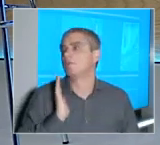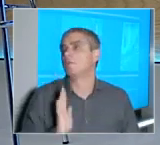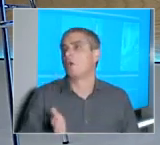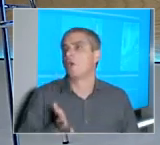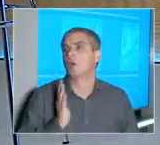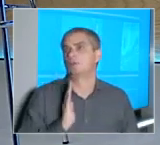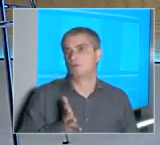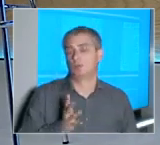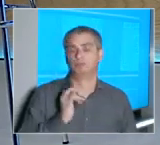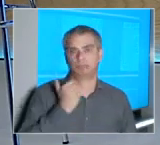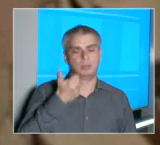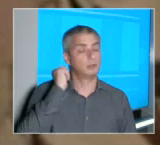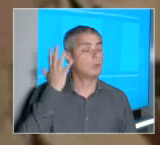מאוד.